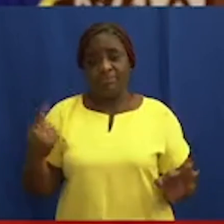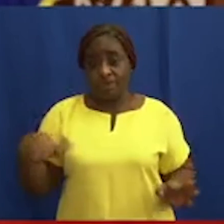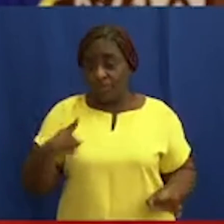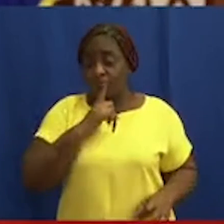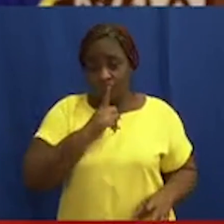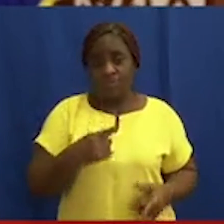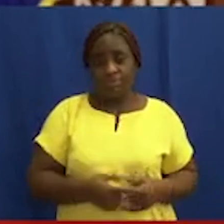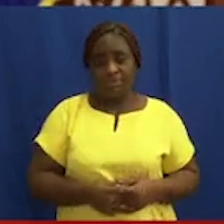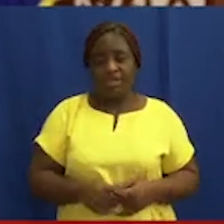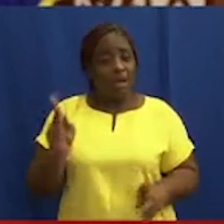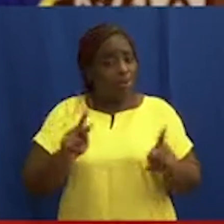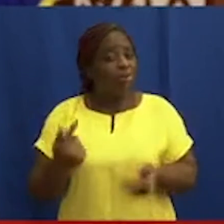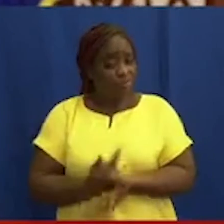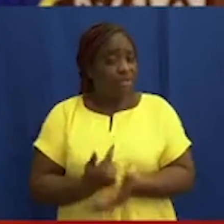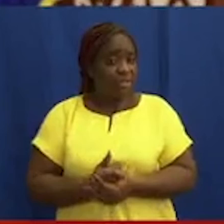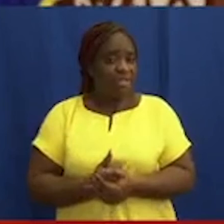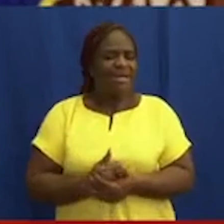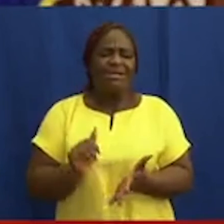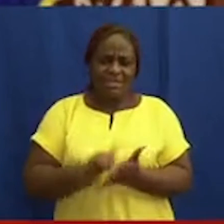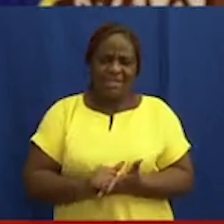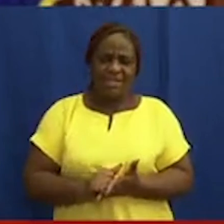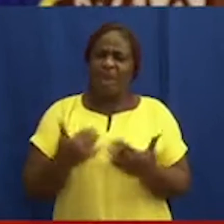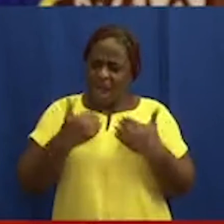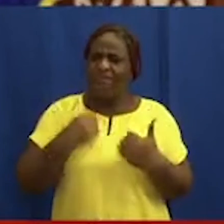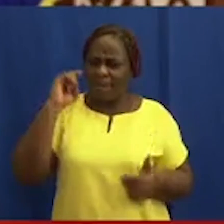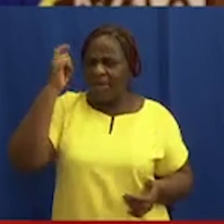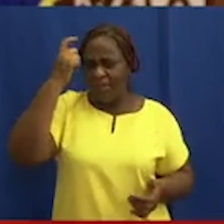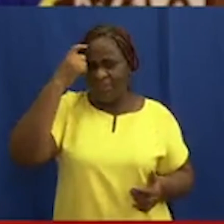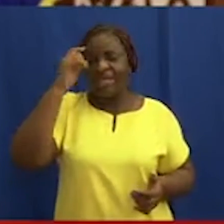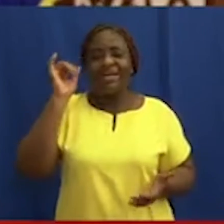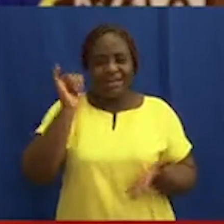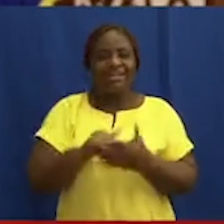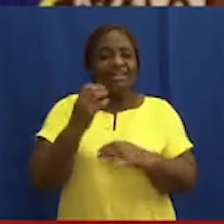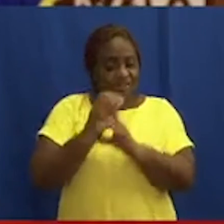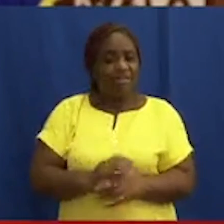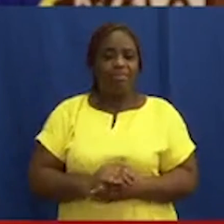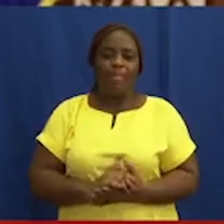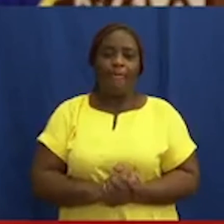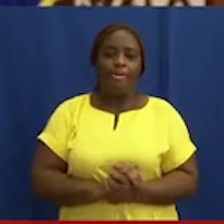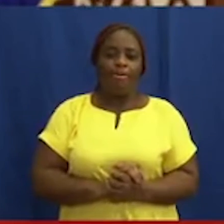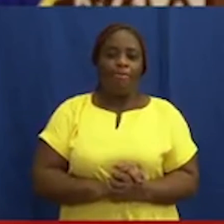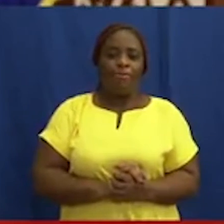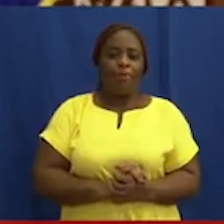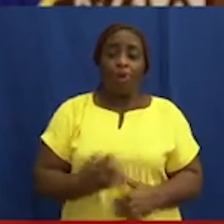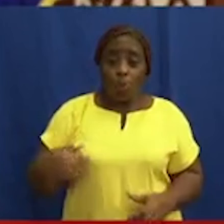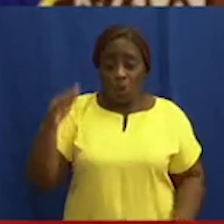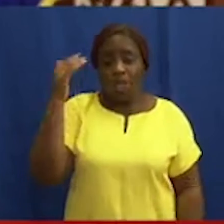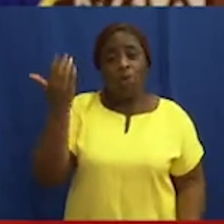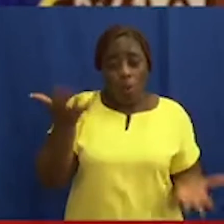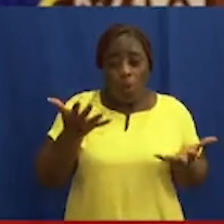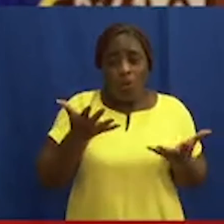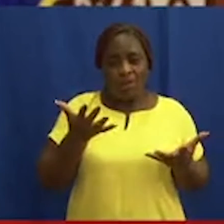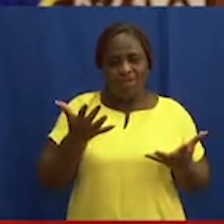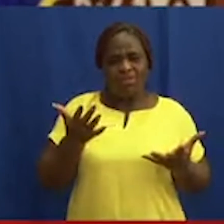mu dace. Ba mu shakkan yin aiki da mai karfi za mu yi nasara. Mun sha